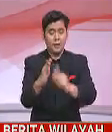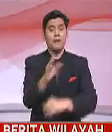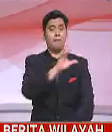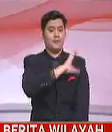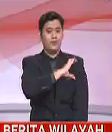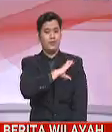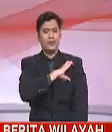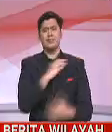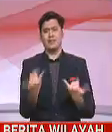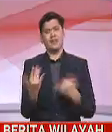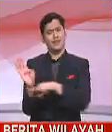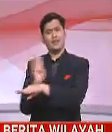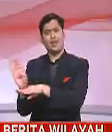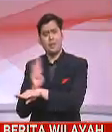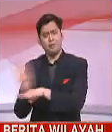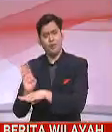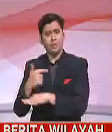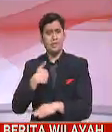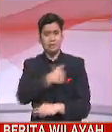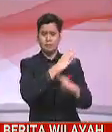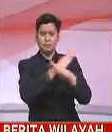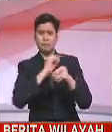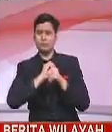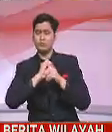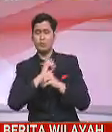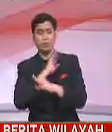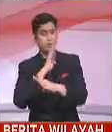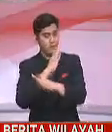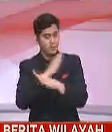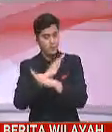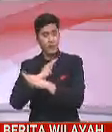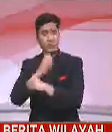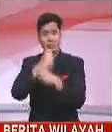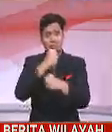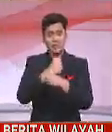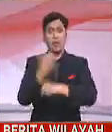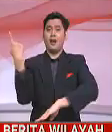PDRM, walaupun dalam kesibukan kita dalam tugas-tugas